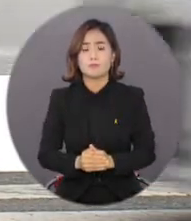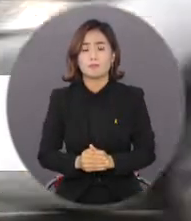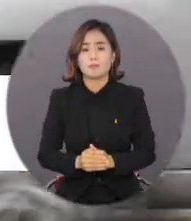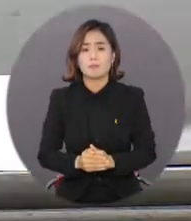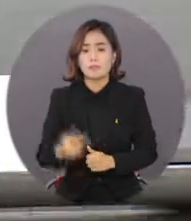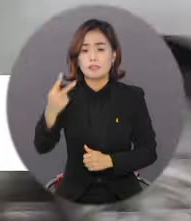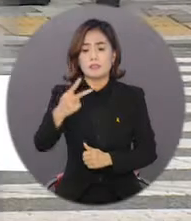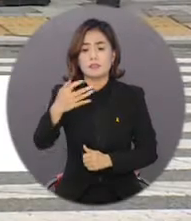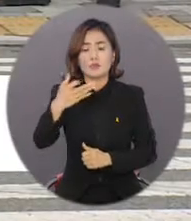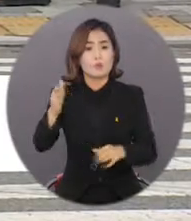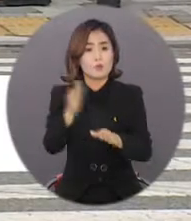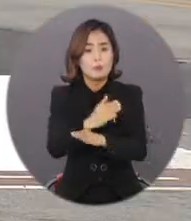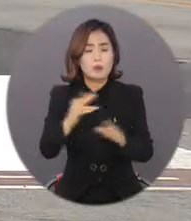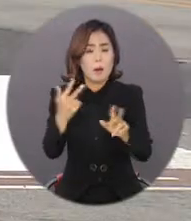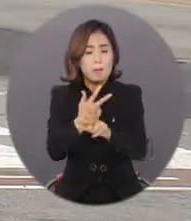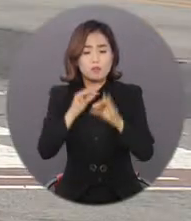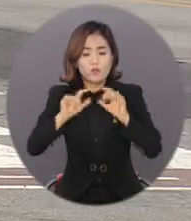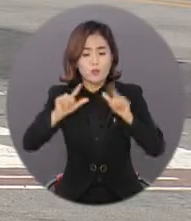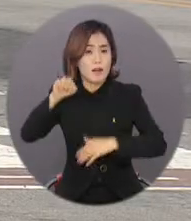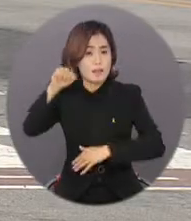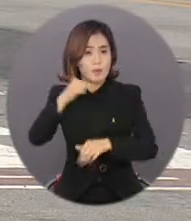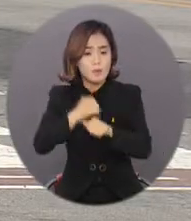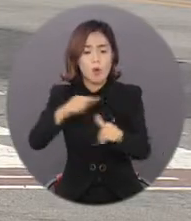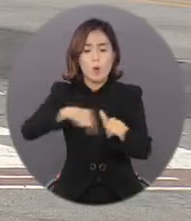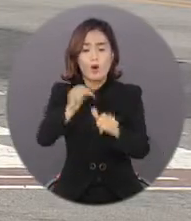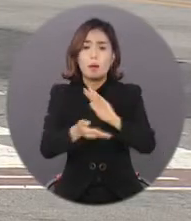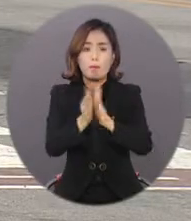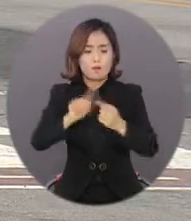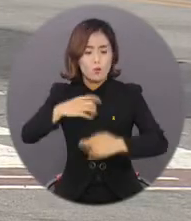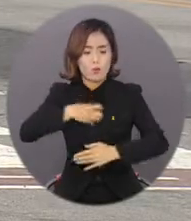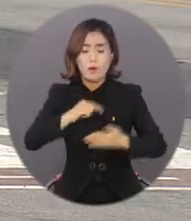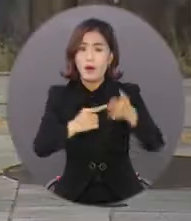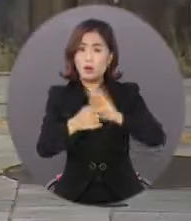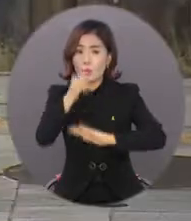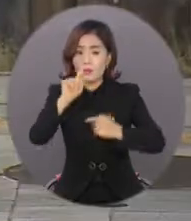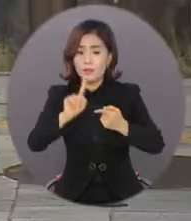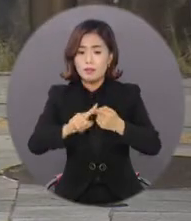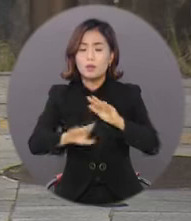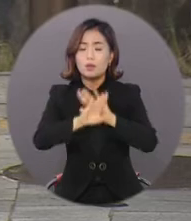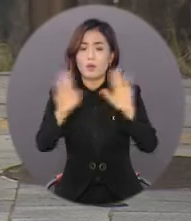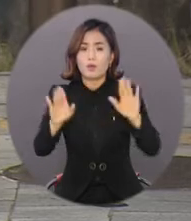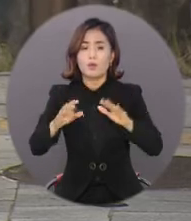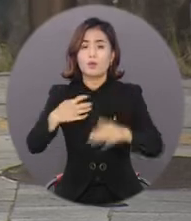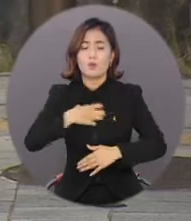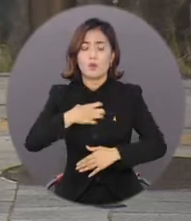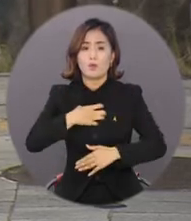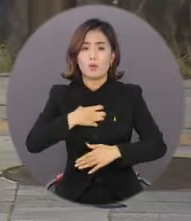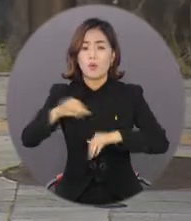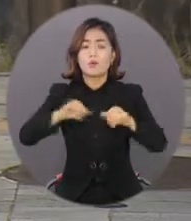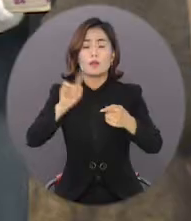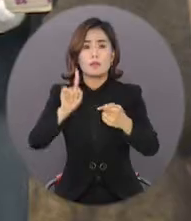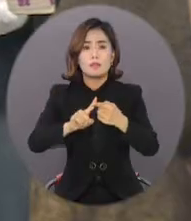지난 2019년부터 매주 금요일 시위를 통해 환경 변화의 위기를 알리고 있는 기후위기